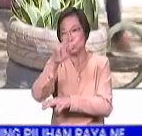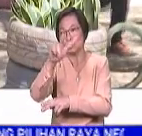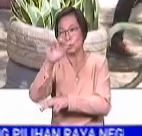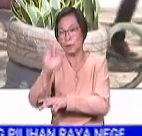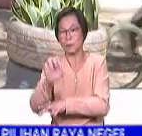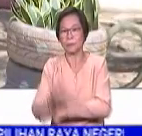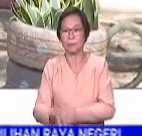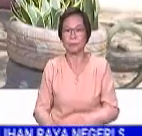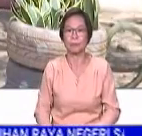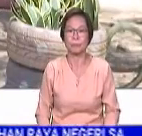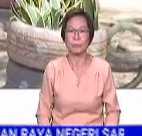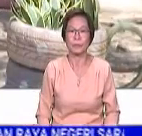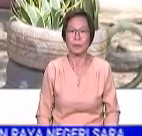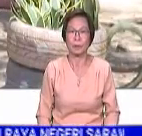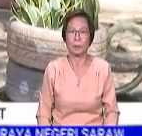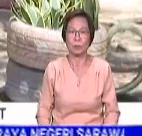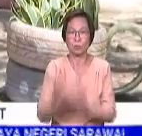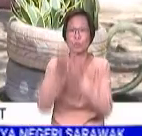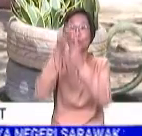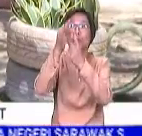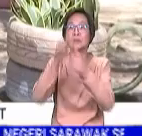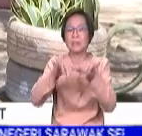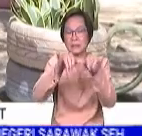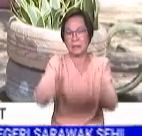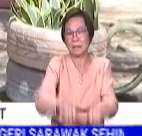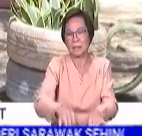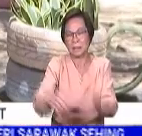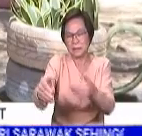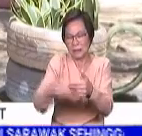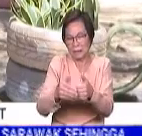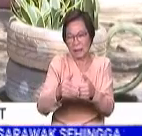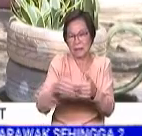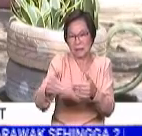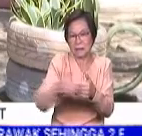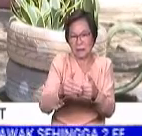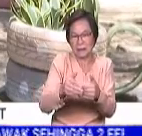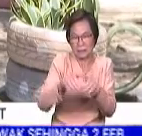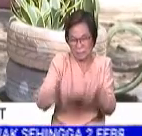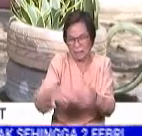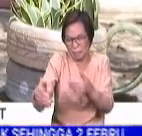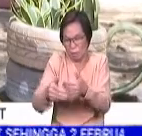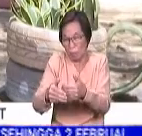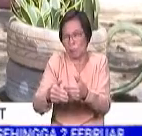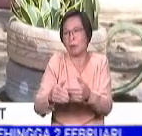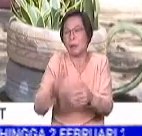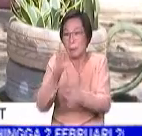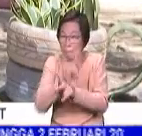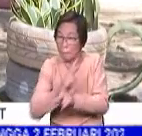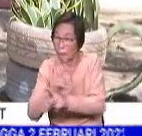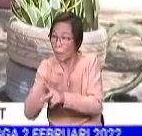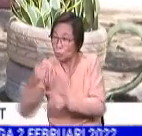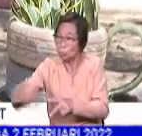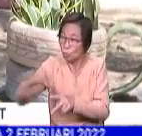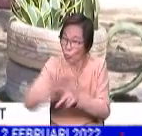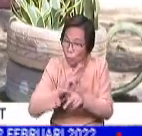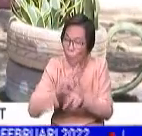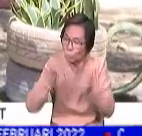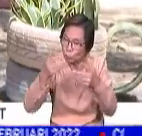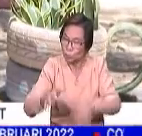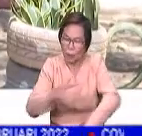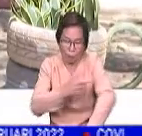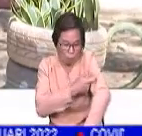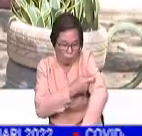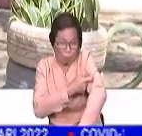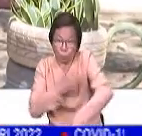madjongke semua penduduk khususnya yang tinggal di kawasan yang berhampiran ini songoni thousand ini supaya berhati-hati kita walaupun